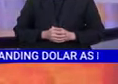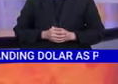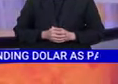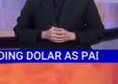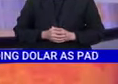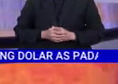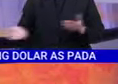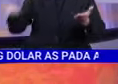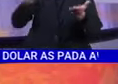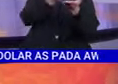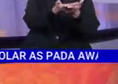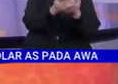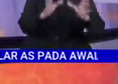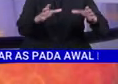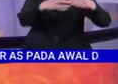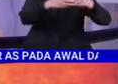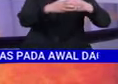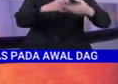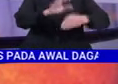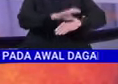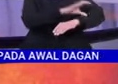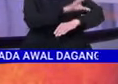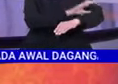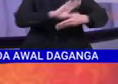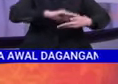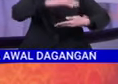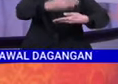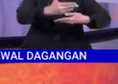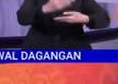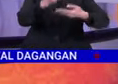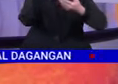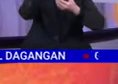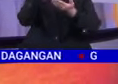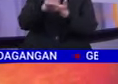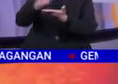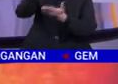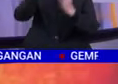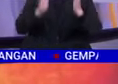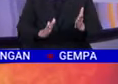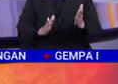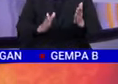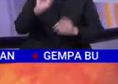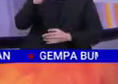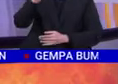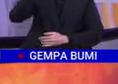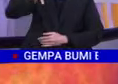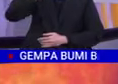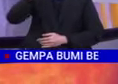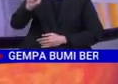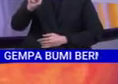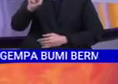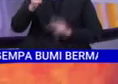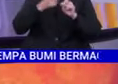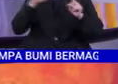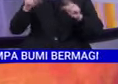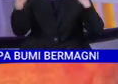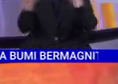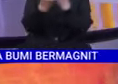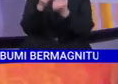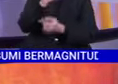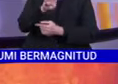Hai permohonan bakeys Perancis siswa keluarga Indonesia khusus untuk pelajar isi Cut pengajian tinggi IPT daripada golongan